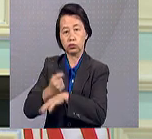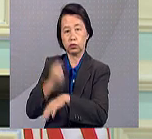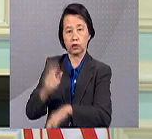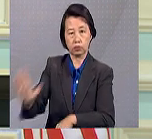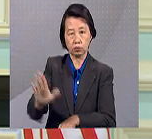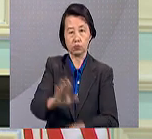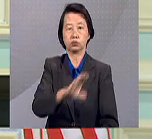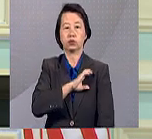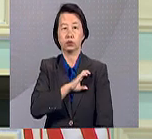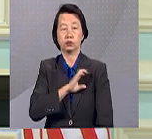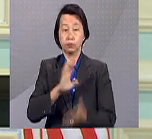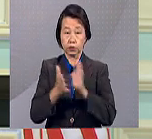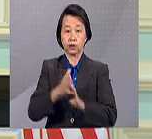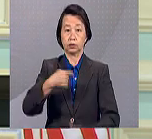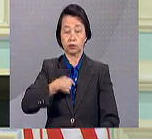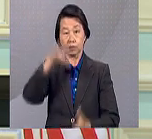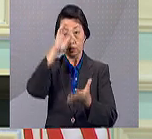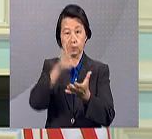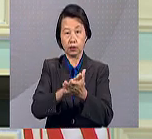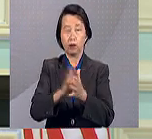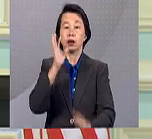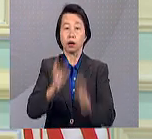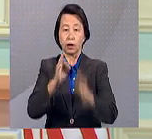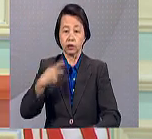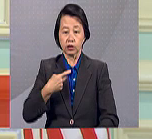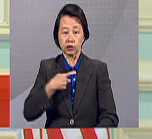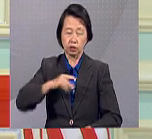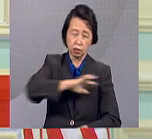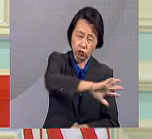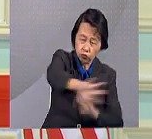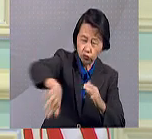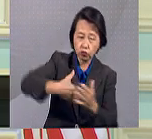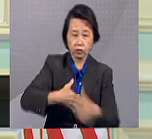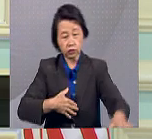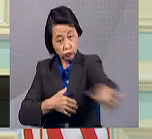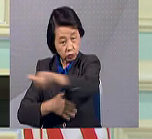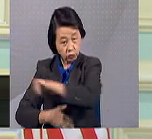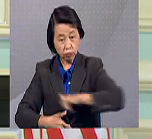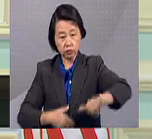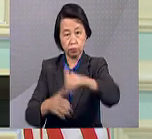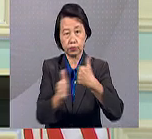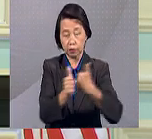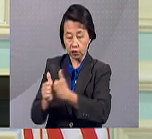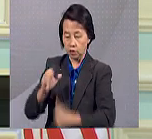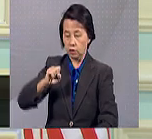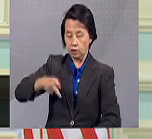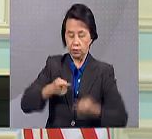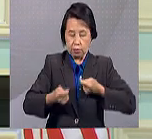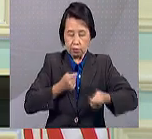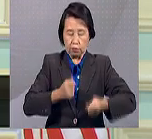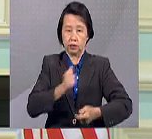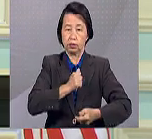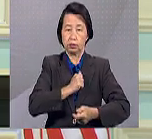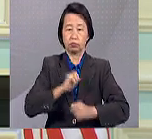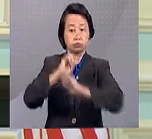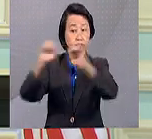mereka. Jadi saya percaya jika kita semua patuh kepada SOP, membuat kawalan kendiri,